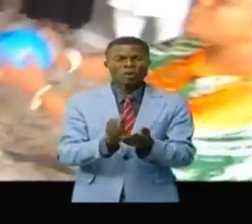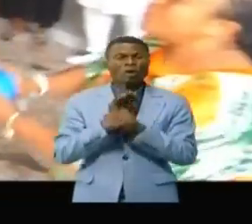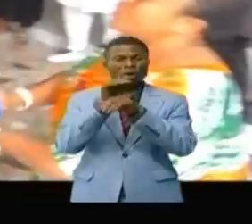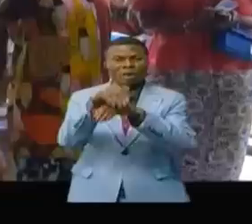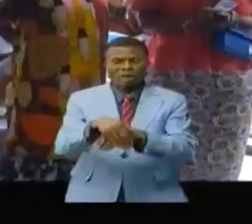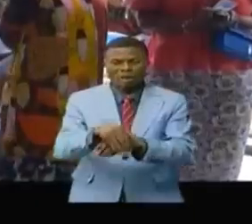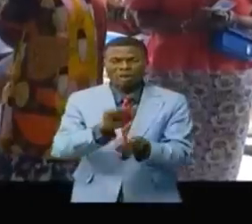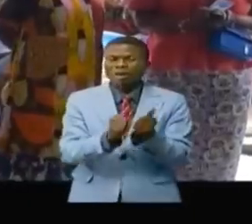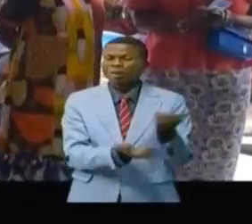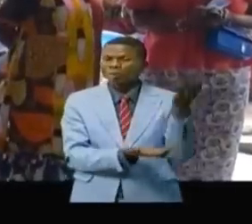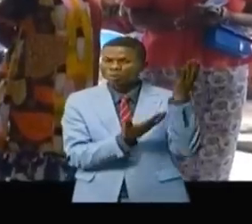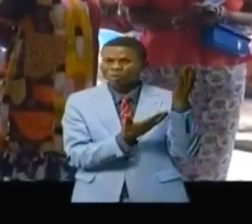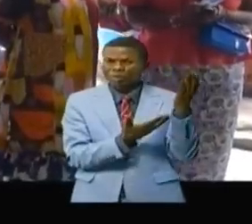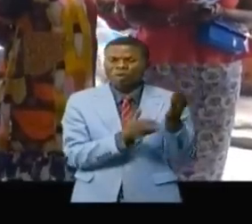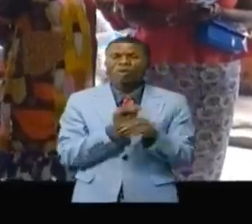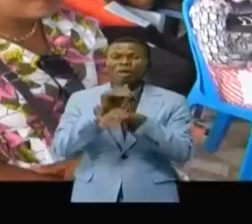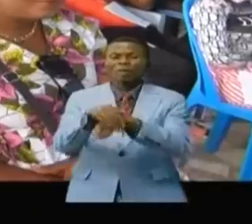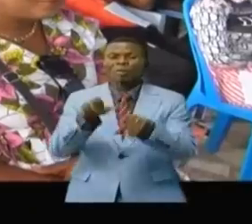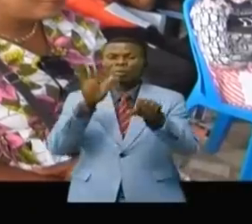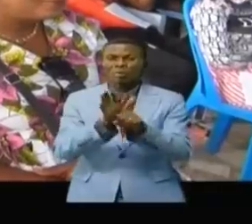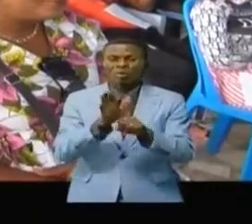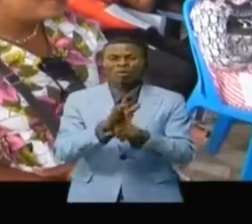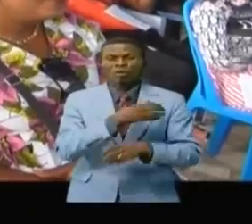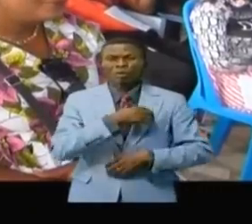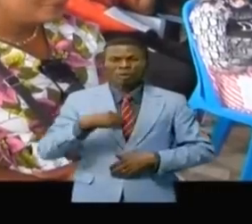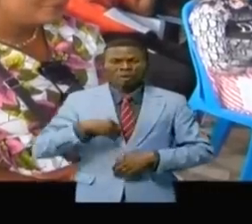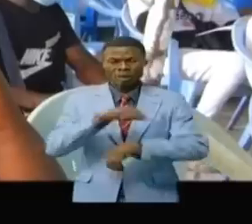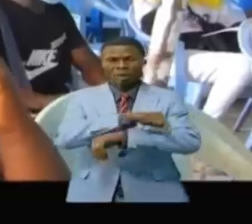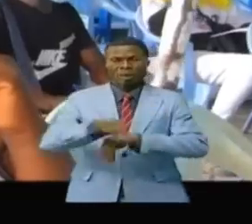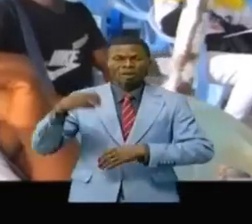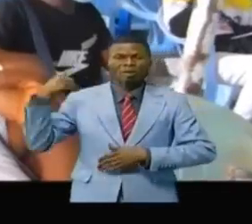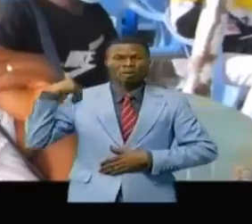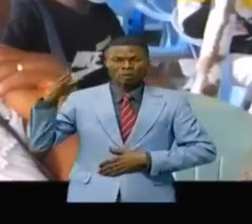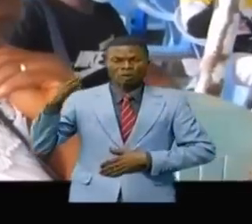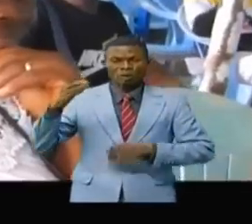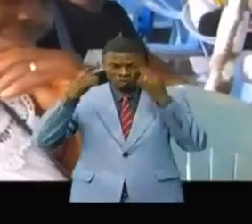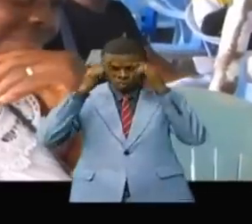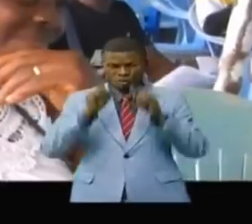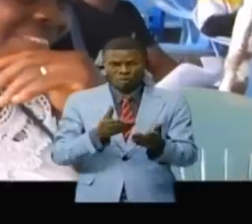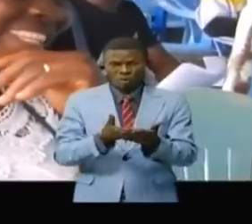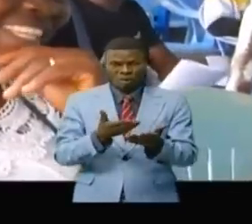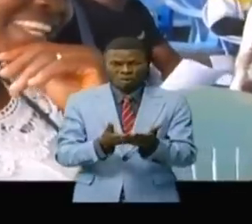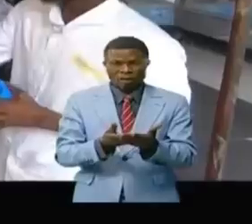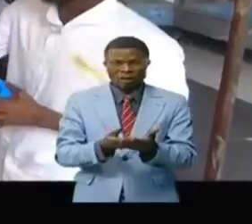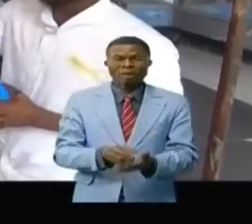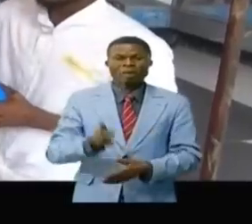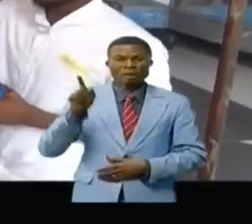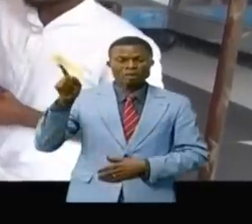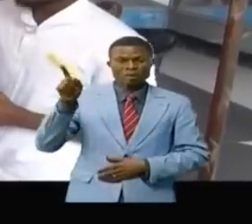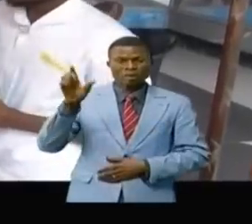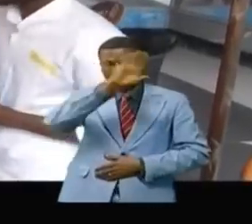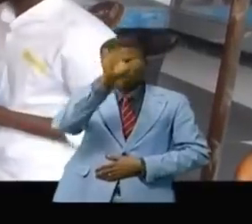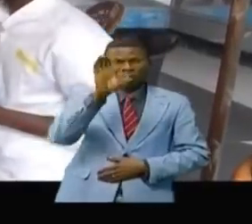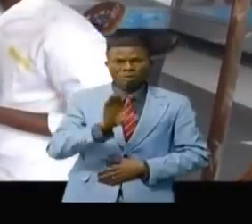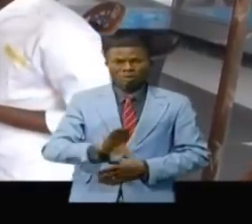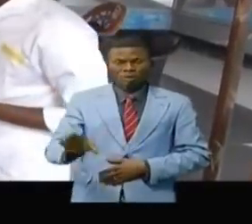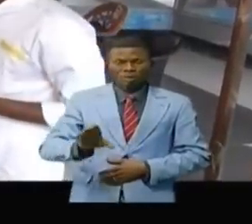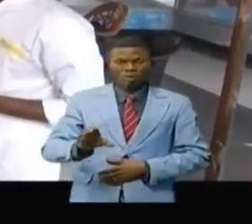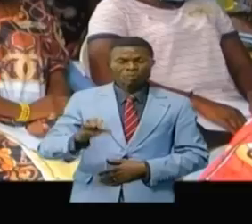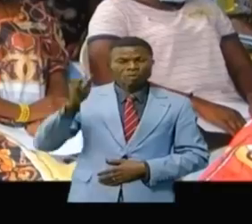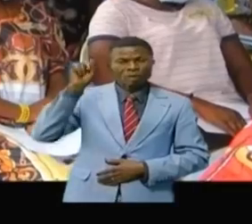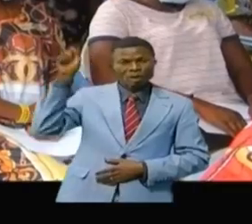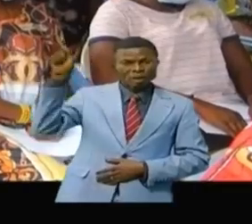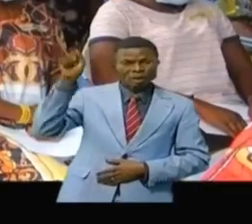sur la nécessité de la participation de la femme dans les instances décisionnelles. À Kimbwala, dans la commune